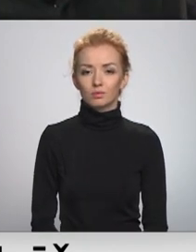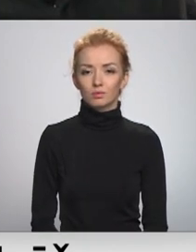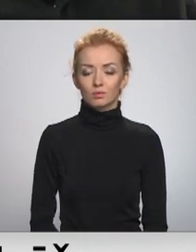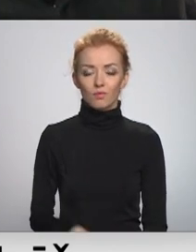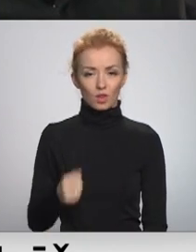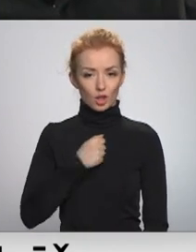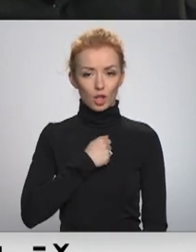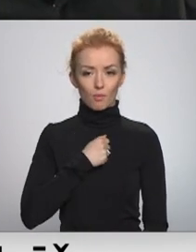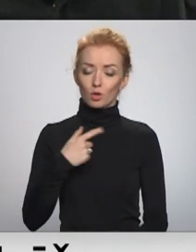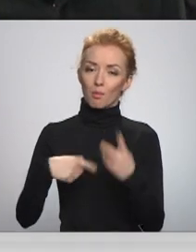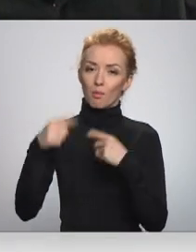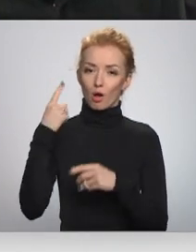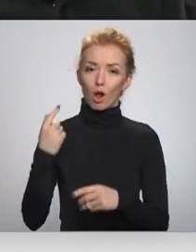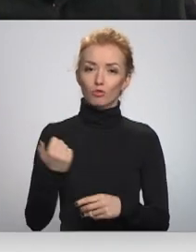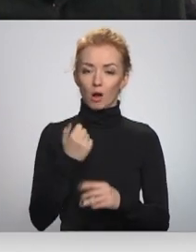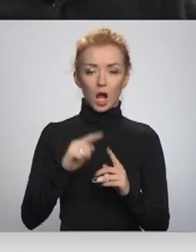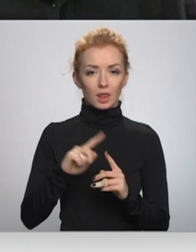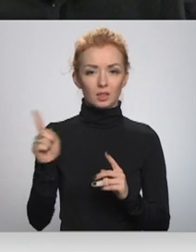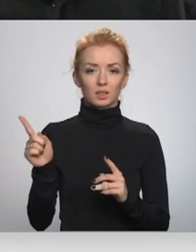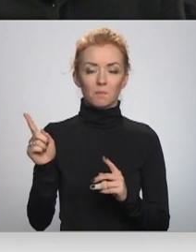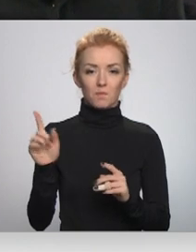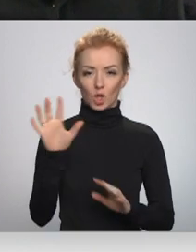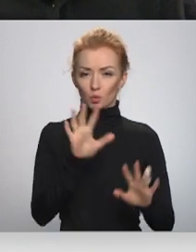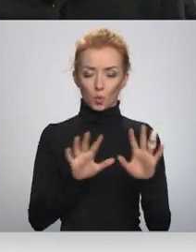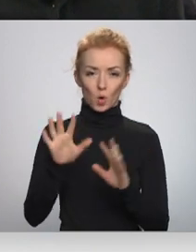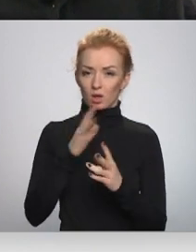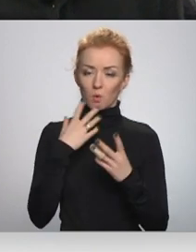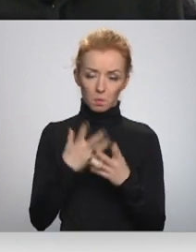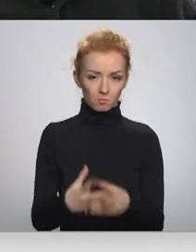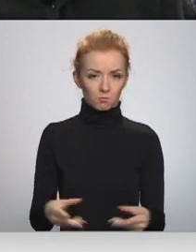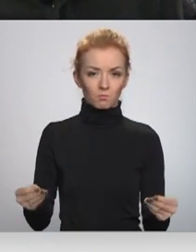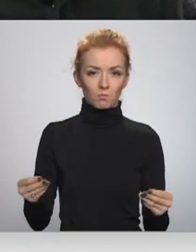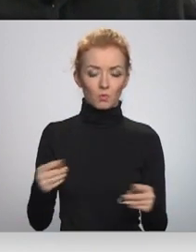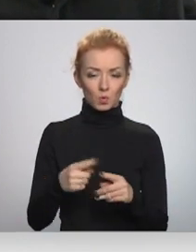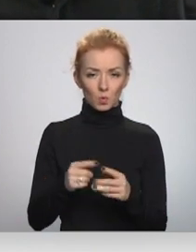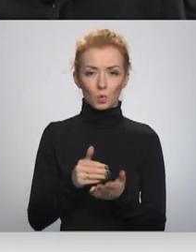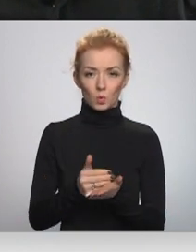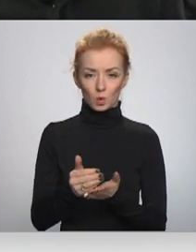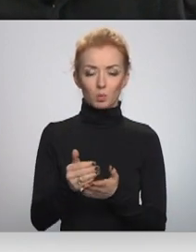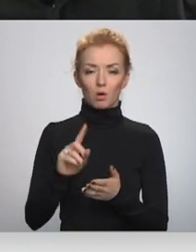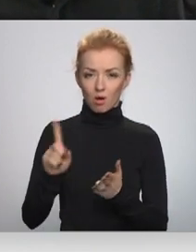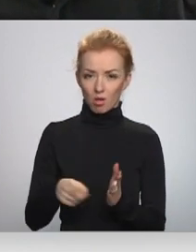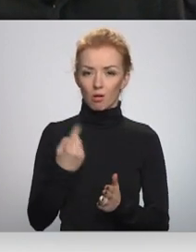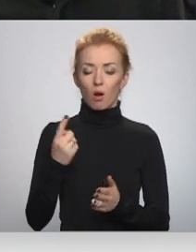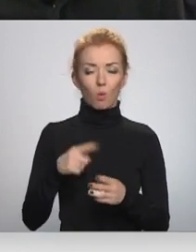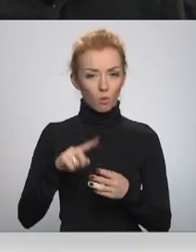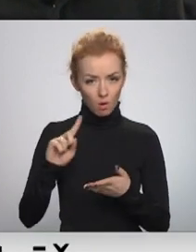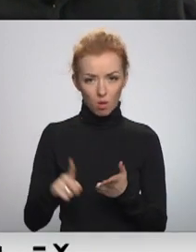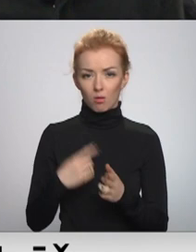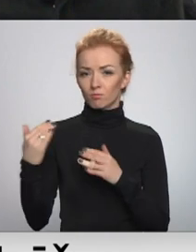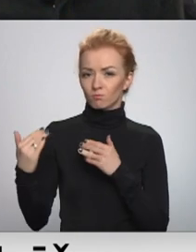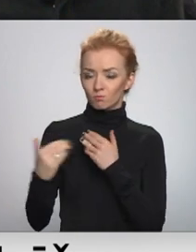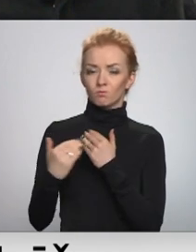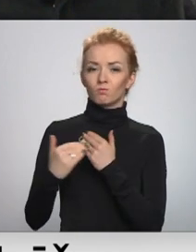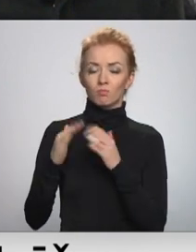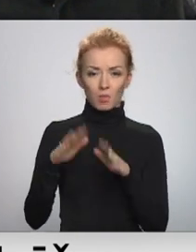Diemžēl pagājušā gadsimta rēgi nav nekur izgaisuši un turpina atkal un atkal atgādināt par